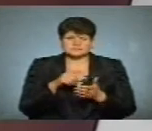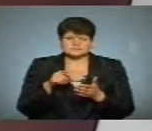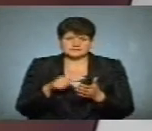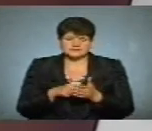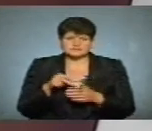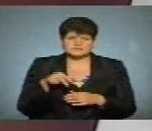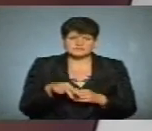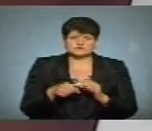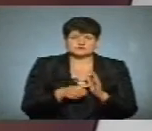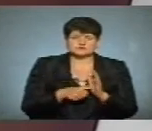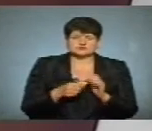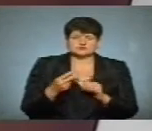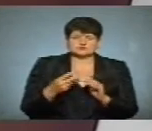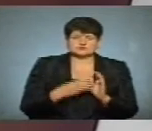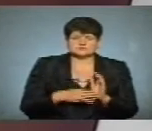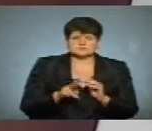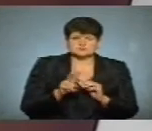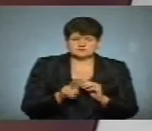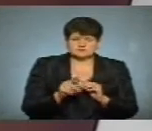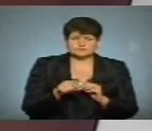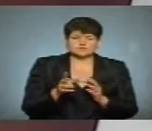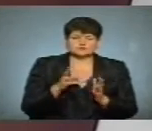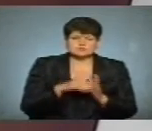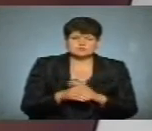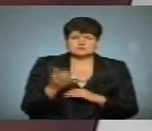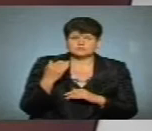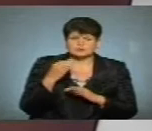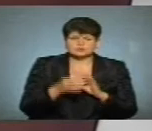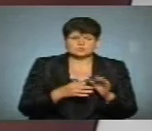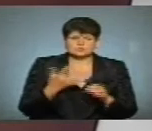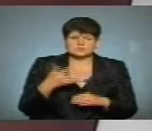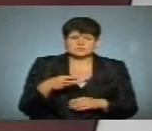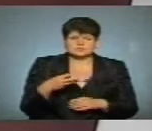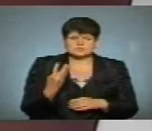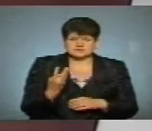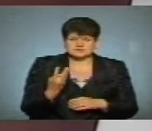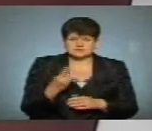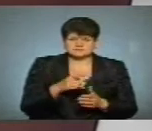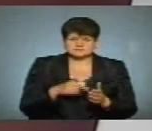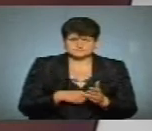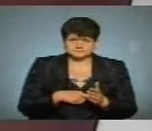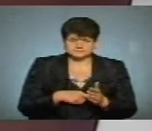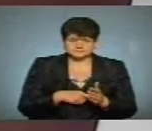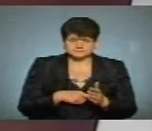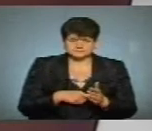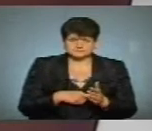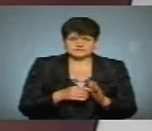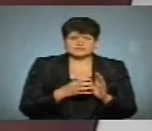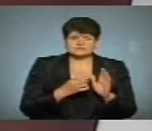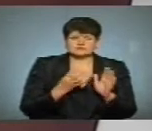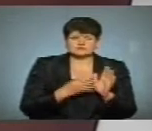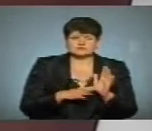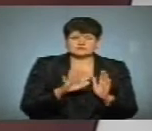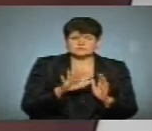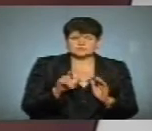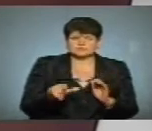спостереження – 2682, в тому числі за попередню добу 53 підозри, розповів Володимир Паничев. 995